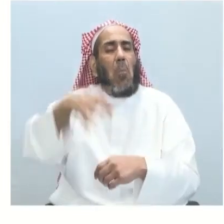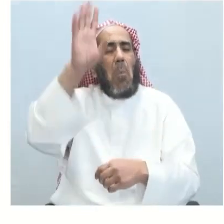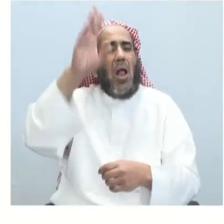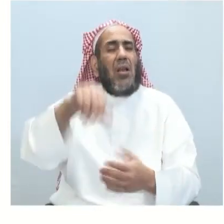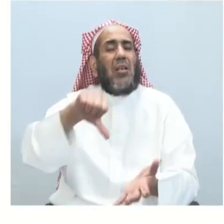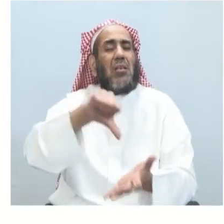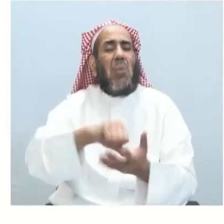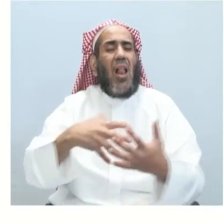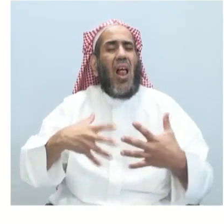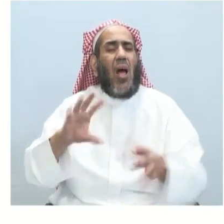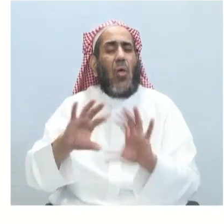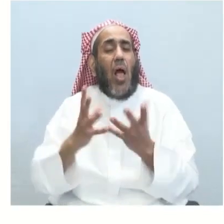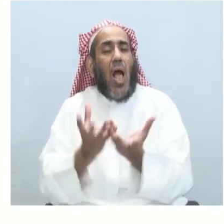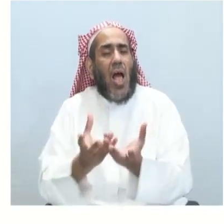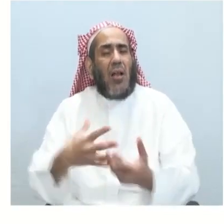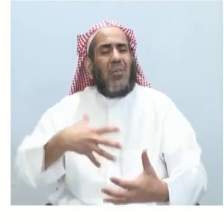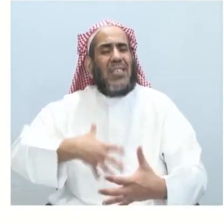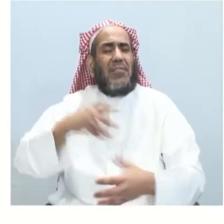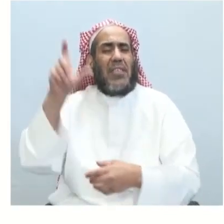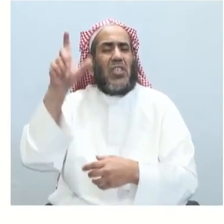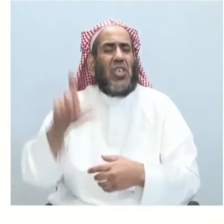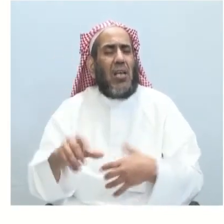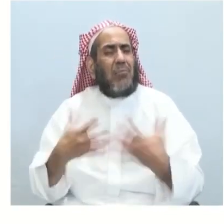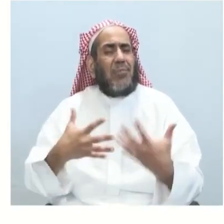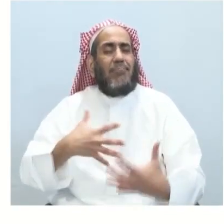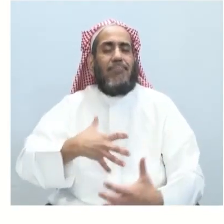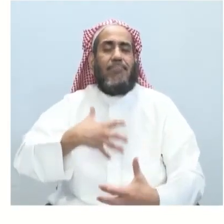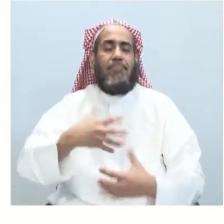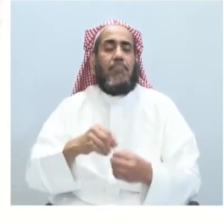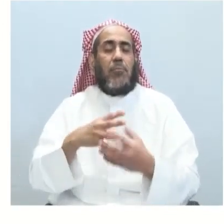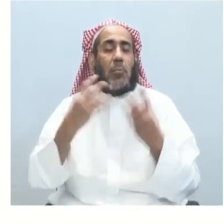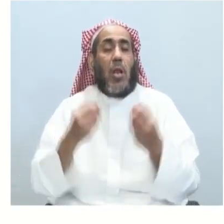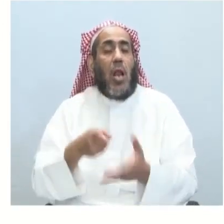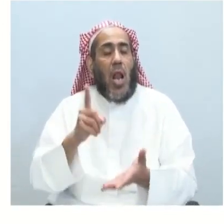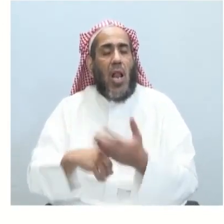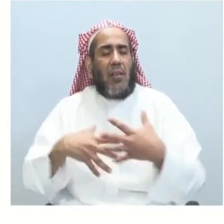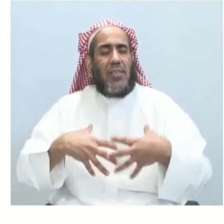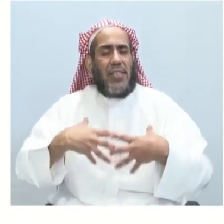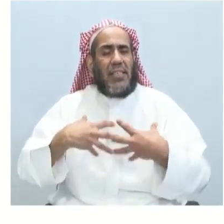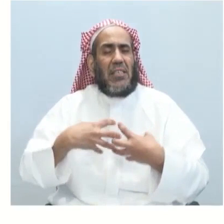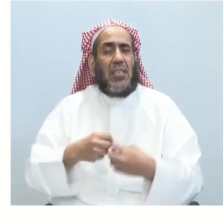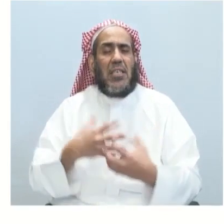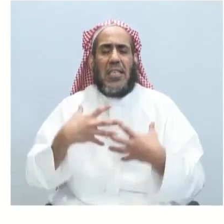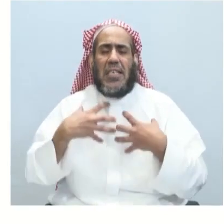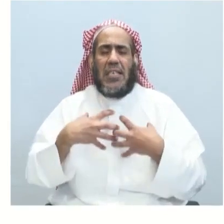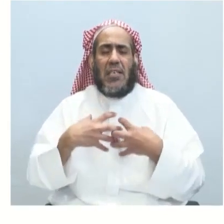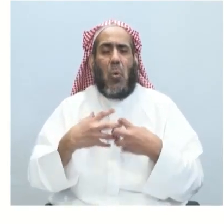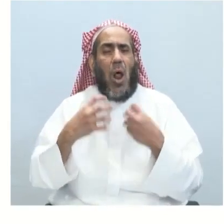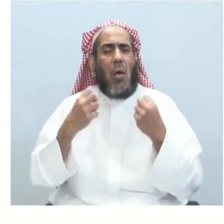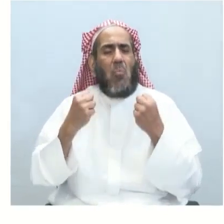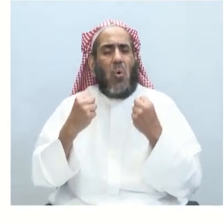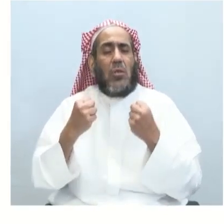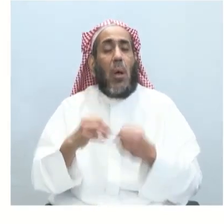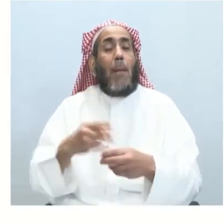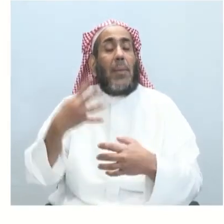النفسيه للشاعر ما رايك في الحاله النفسيه للشاعر جميل بالتاكيد ان الحال النفسيه الشعر هي تحسر الالم والحزن